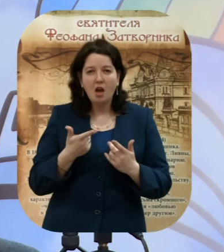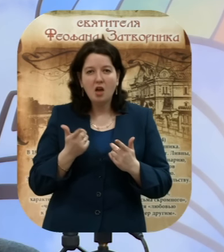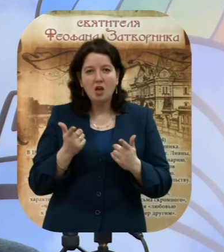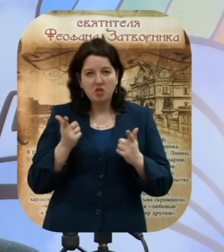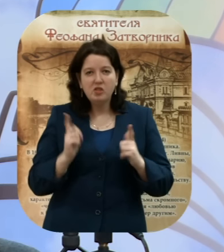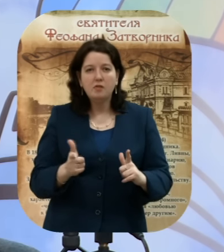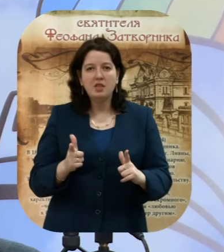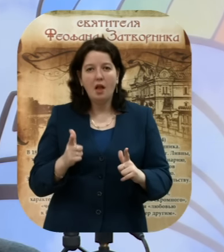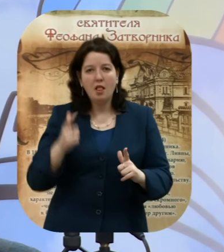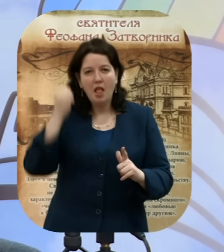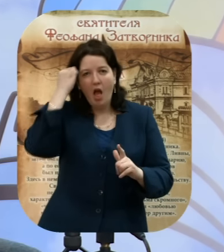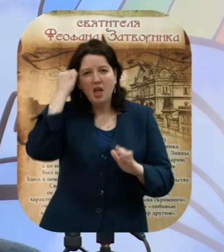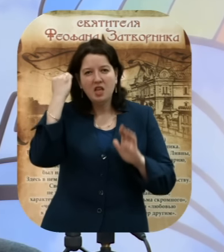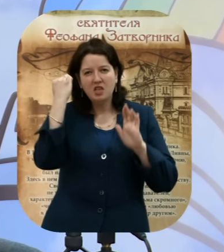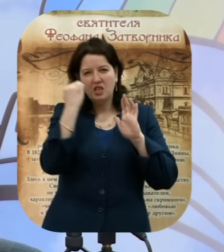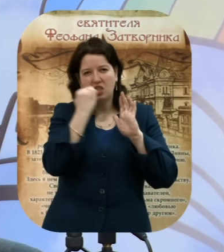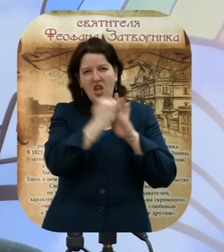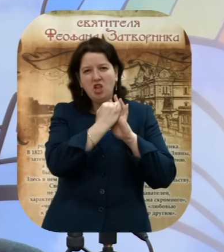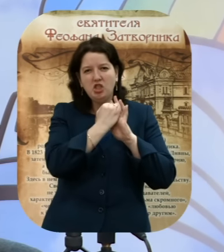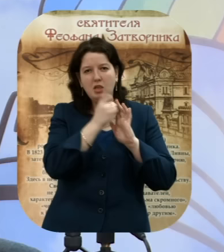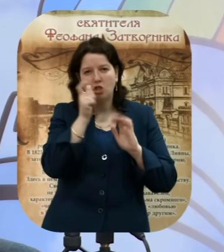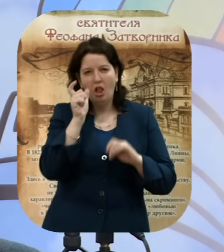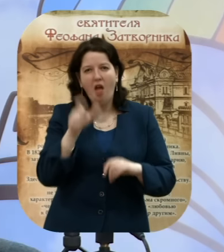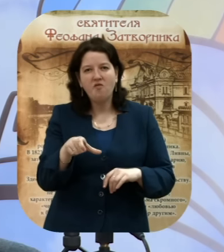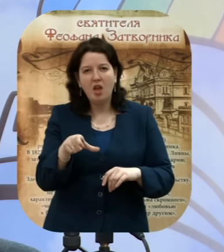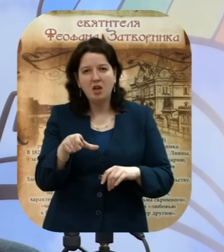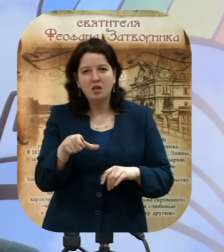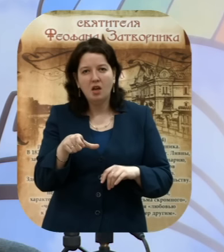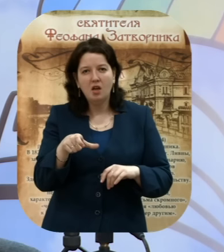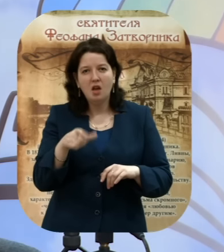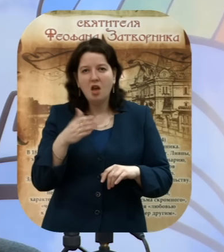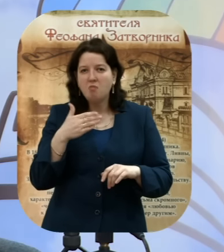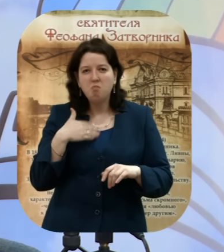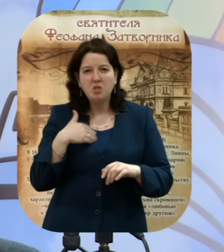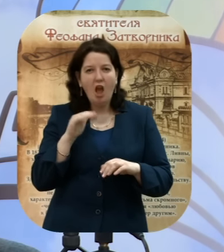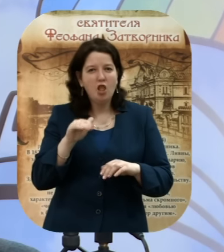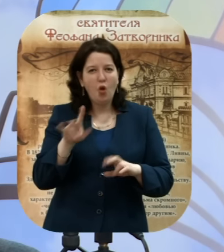грешный человек. Верно, меня не тронет, а то пойдет